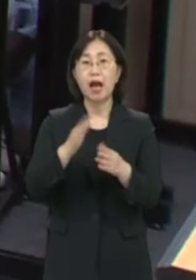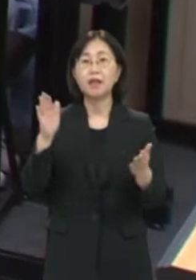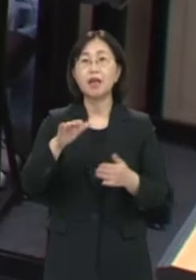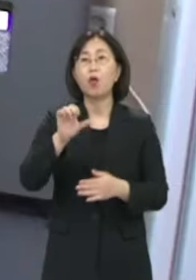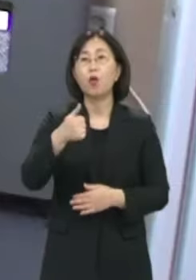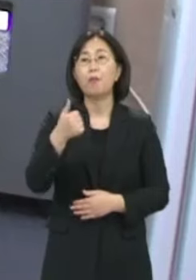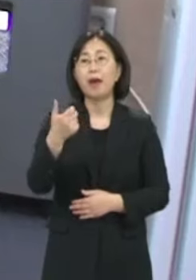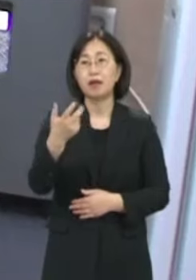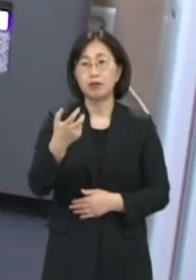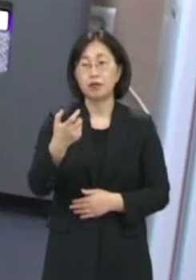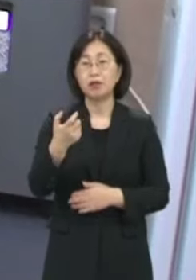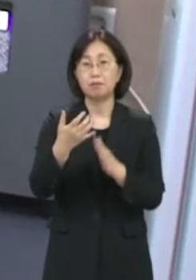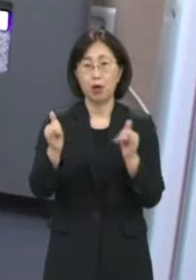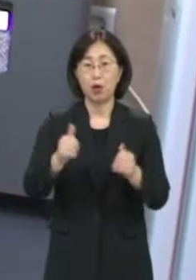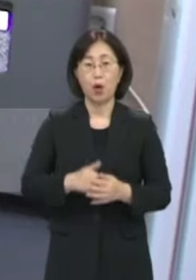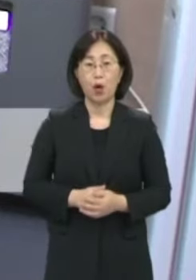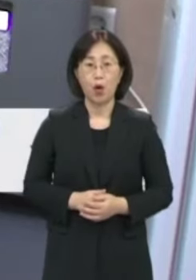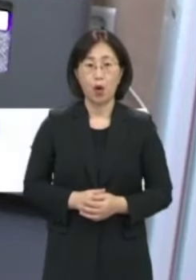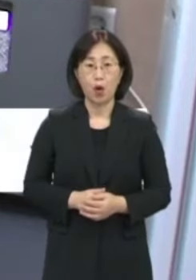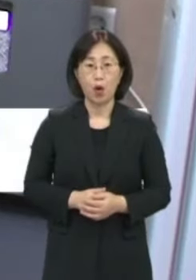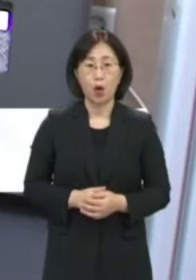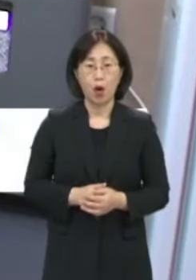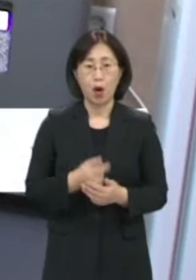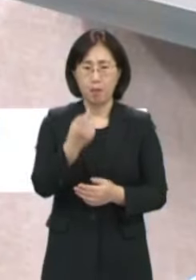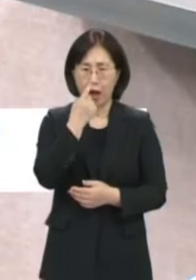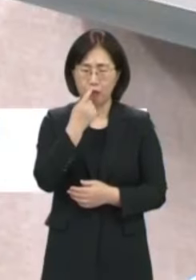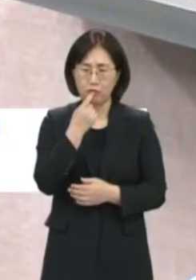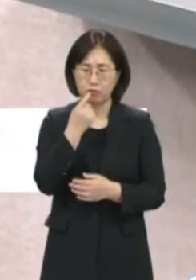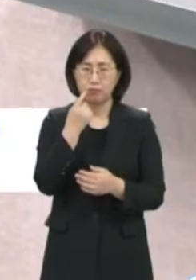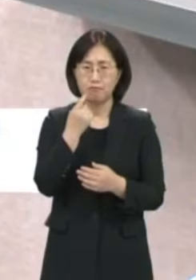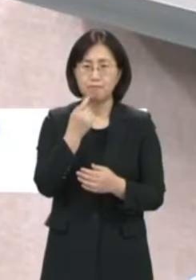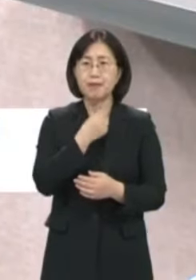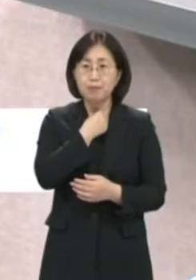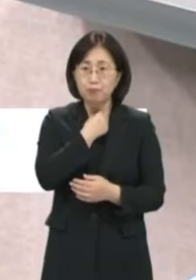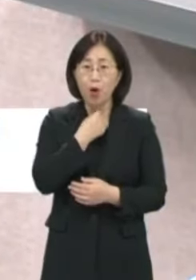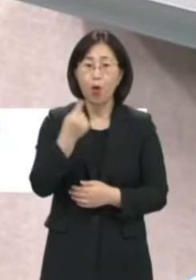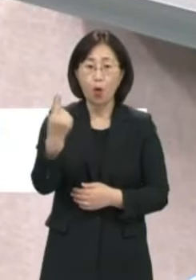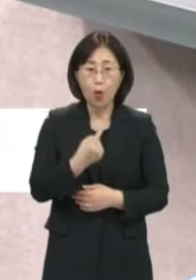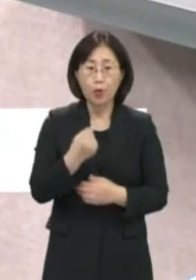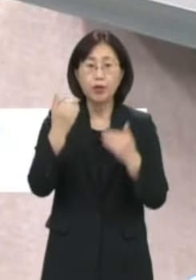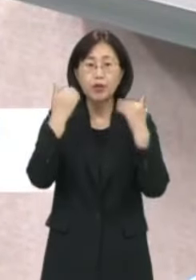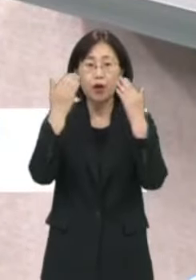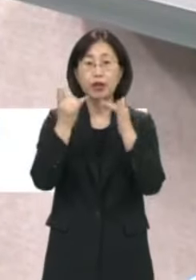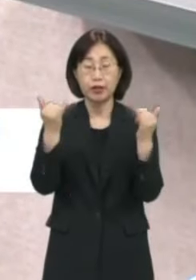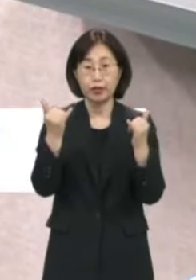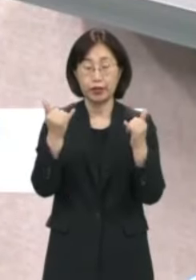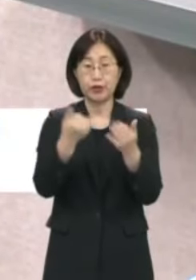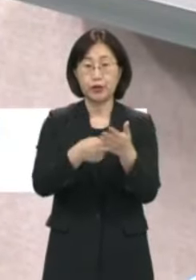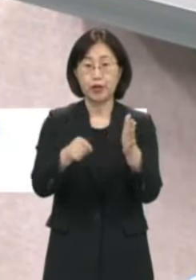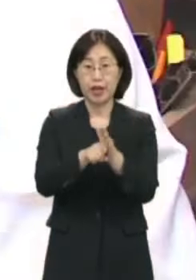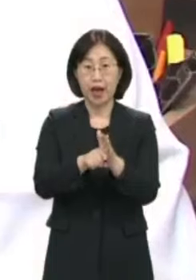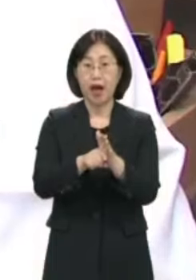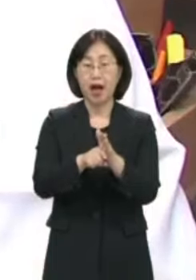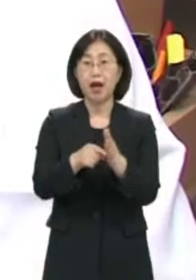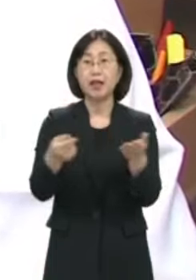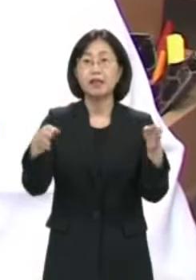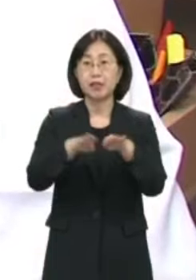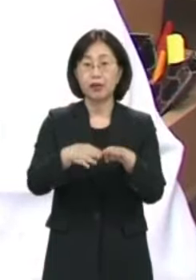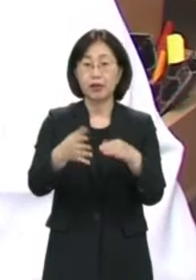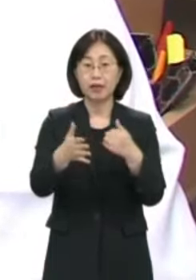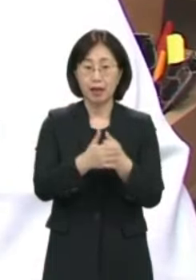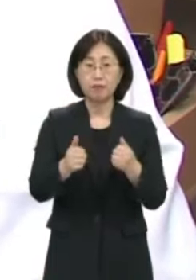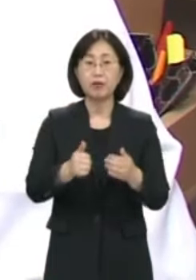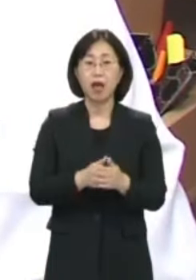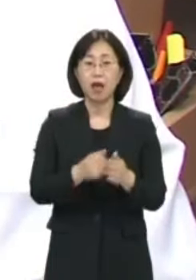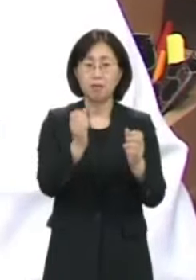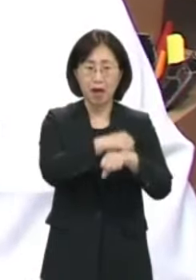만학도들입니다. 재단 측은 배움에 열정을 갖고 찾아오는 성인들을 위한 교육시설인 만큼 파산과 별개로 학교만은